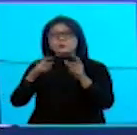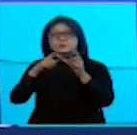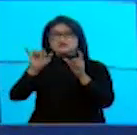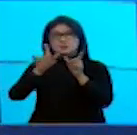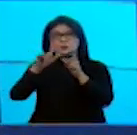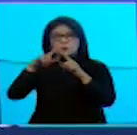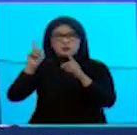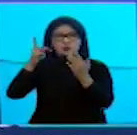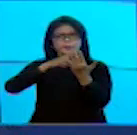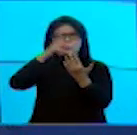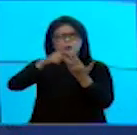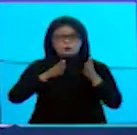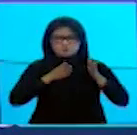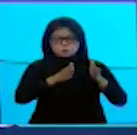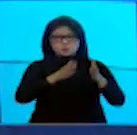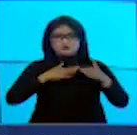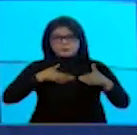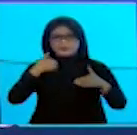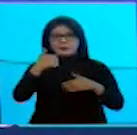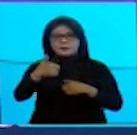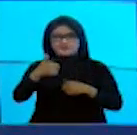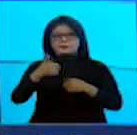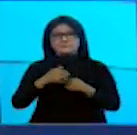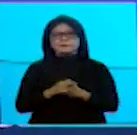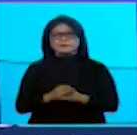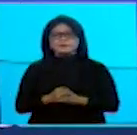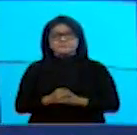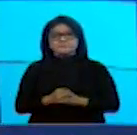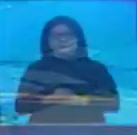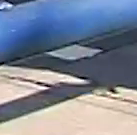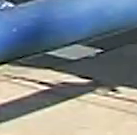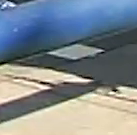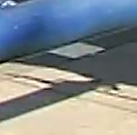dalam spesial program Ramadan, Juru Sehat Penyelamat.